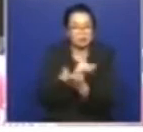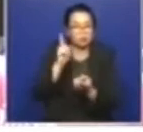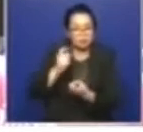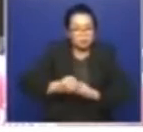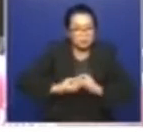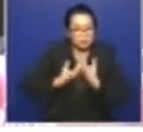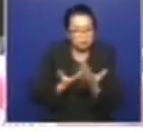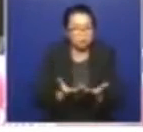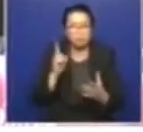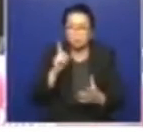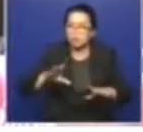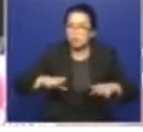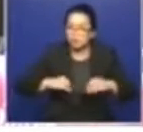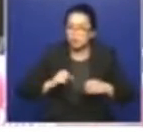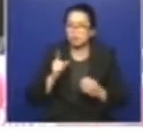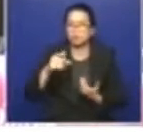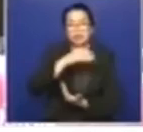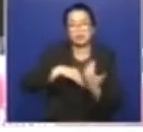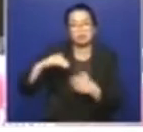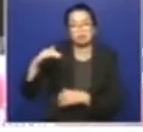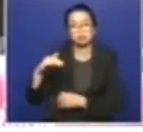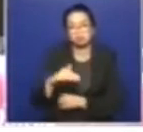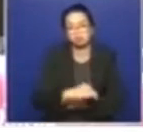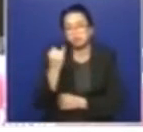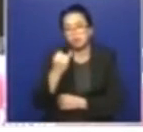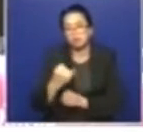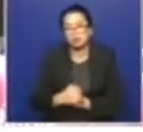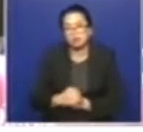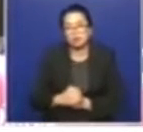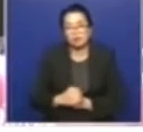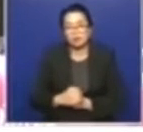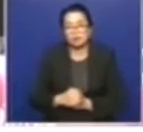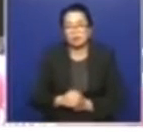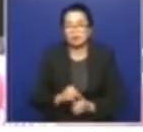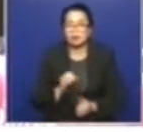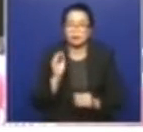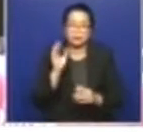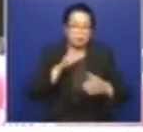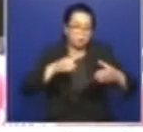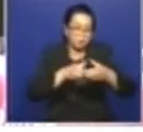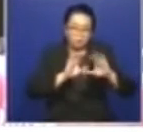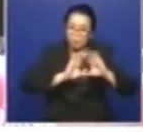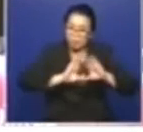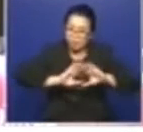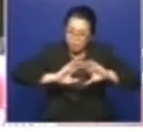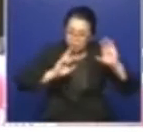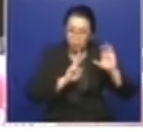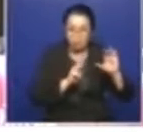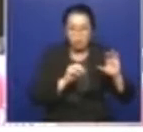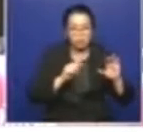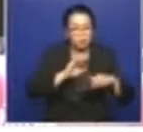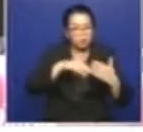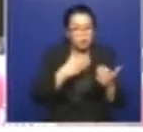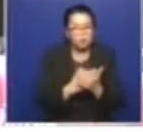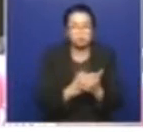าเศรษฐกิจมันแย่และความจริงอันหนึ่งที่อยากจะให้ยอมรับมากๆรัฐมนตรีทั้งคณะนะครับที่ขึ้นพูดวันนี้หมูหนูมันท่านจะละ